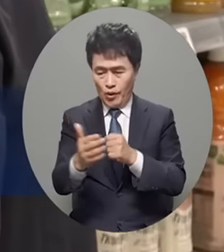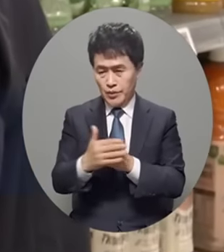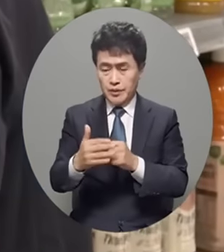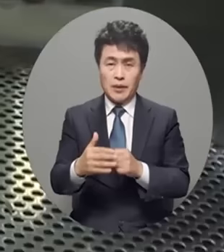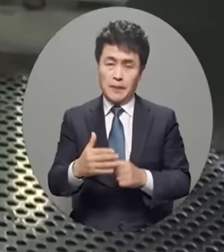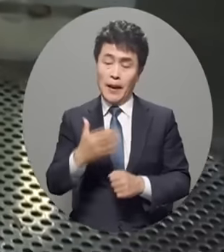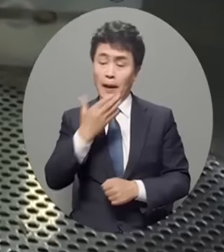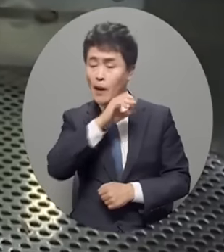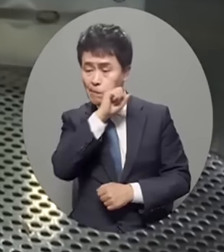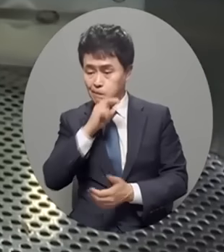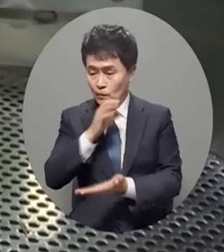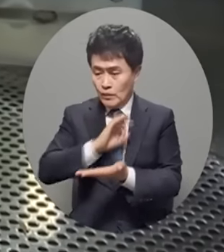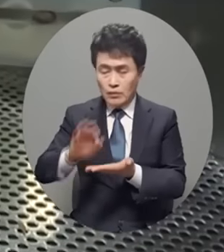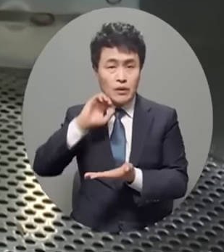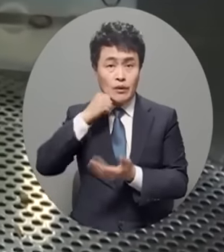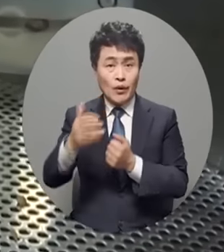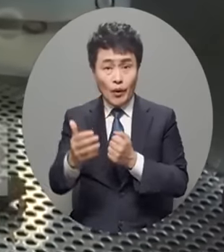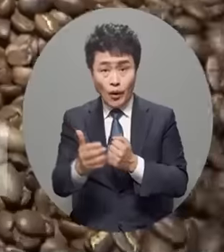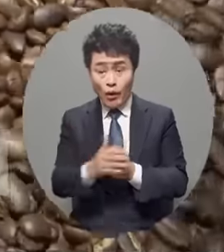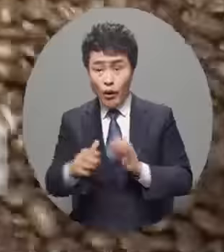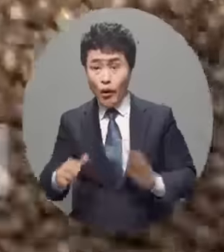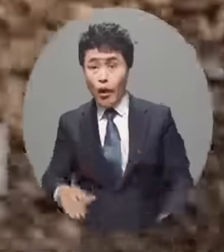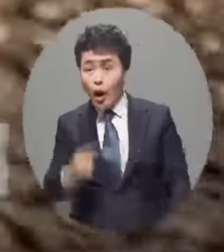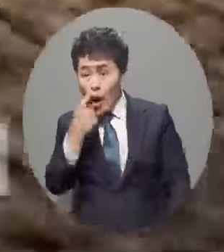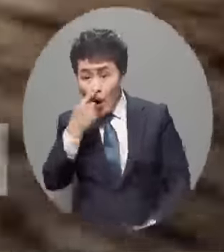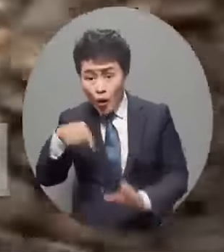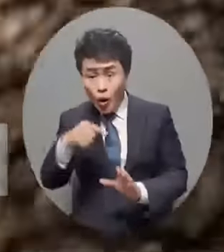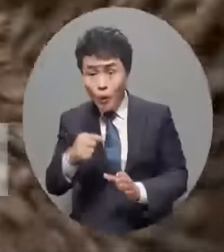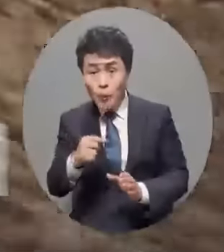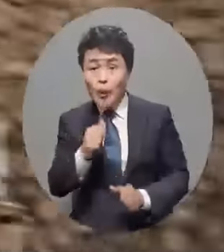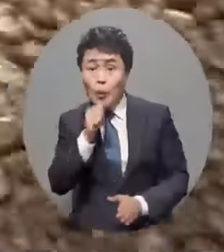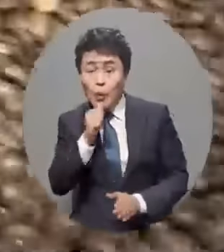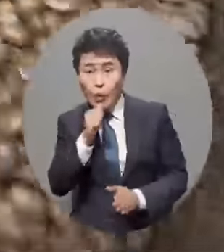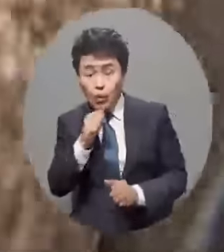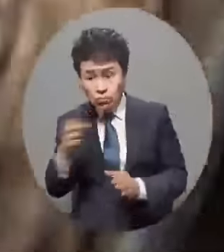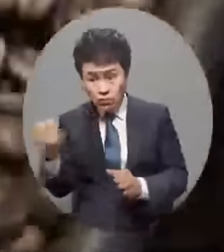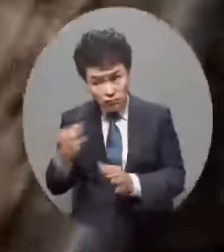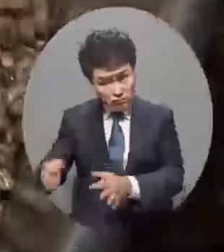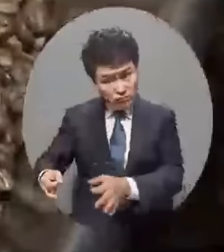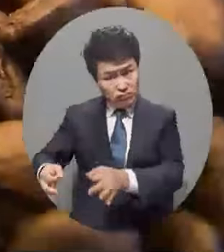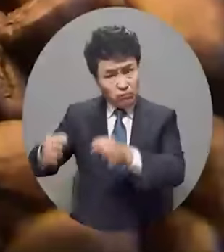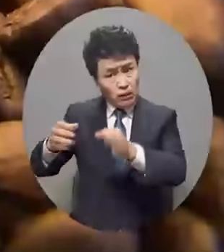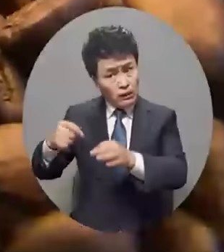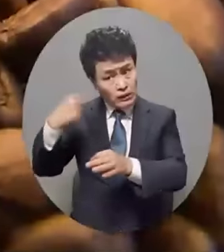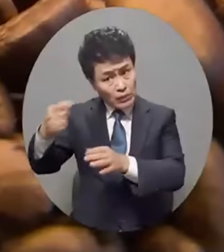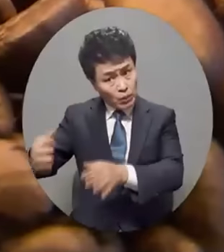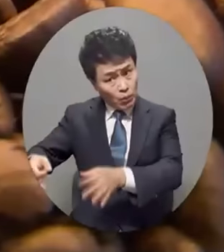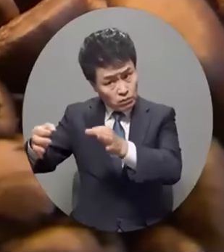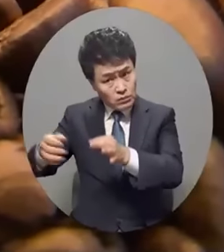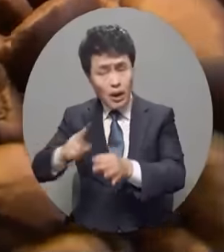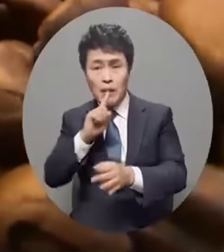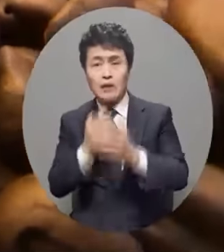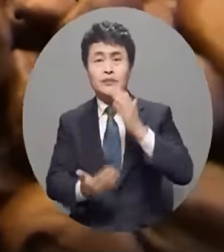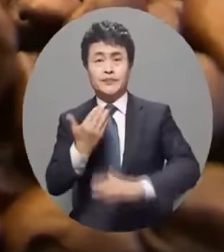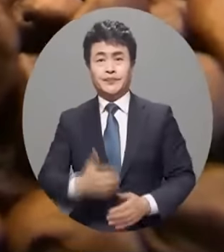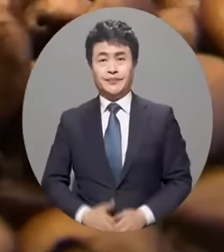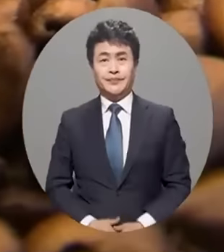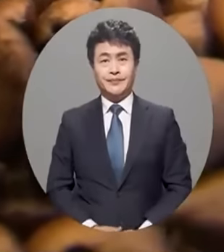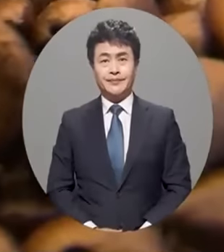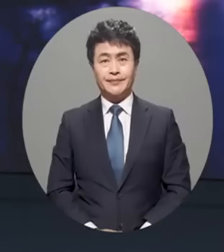없는. 국제 커피 온도 가격도 크게 올라 다음엔 커피값이 오르는 것 아니냐는 전망도 나옵니다. MBC 뉴스 김세영입니다.